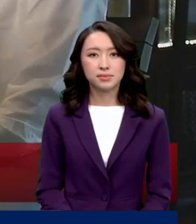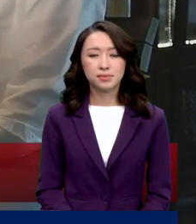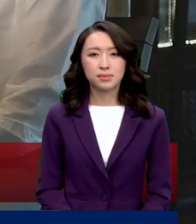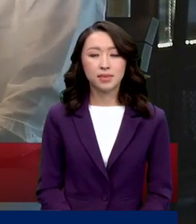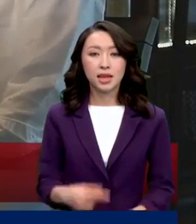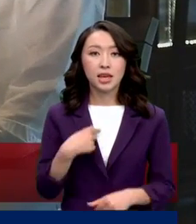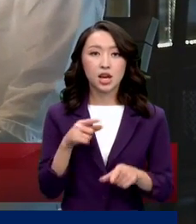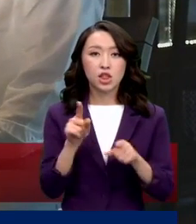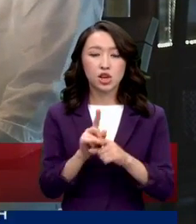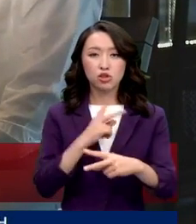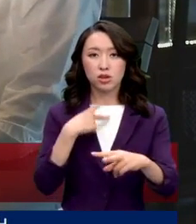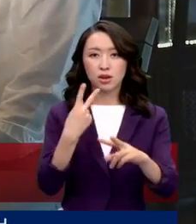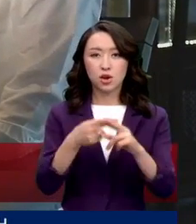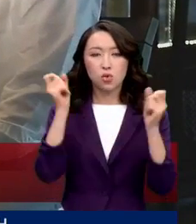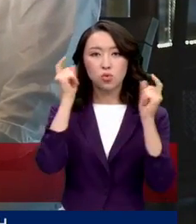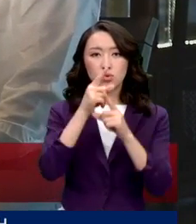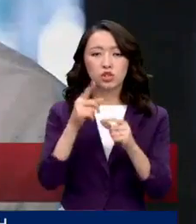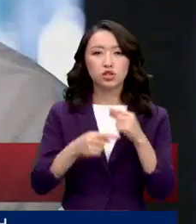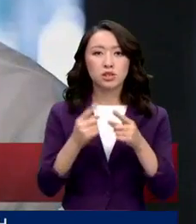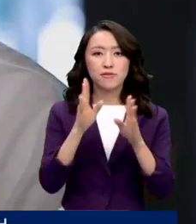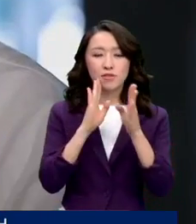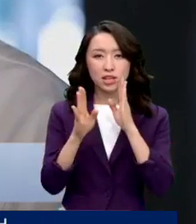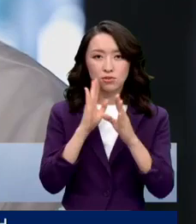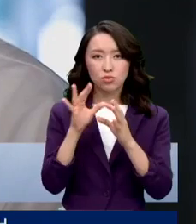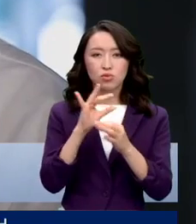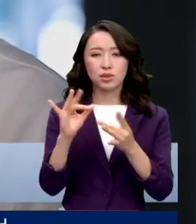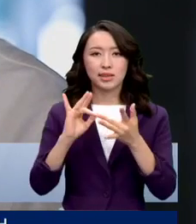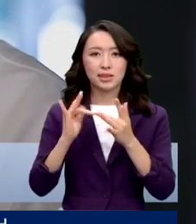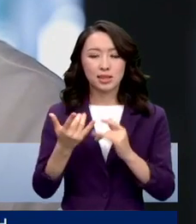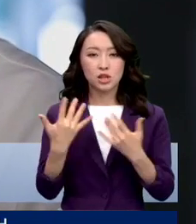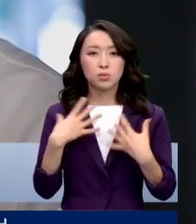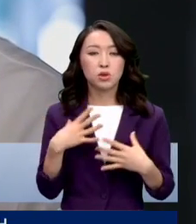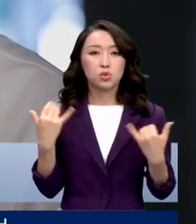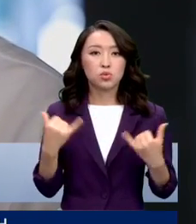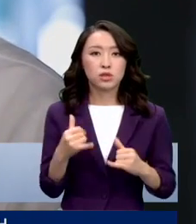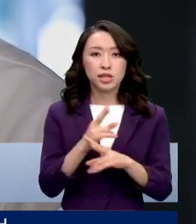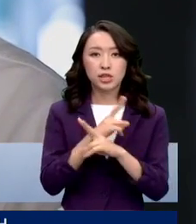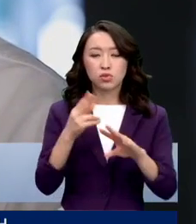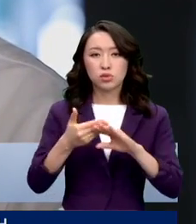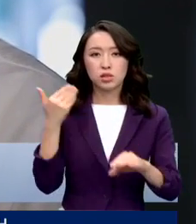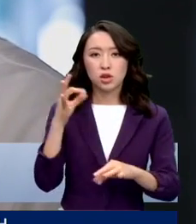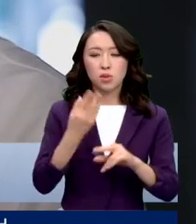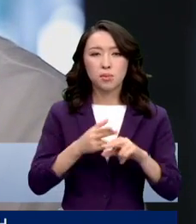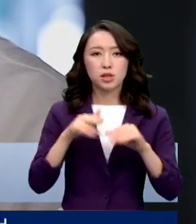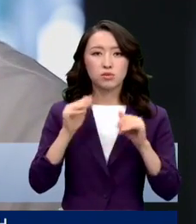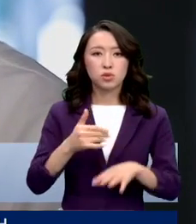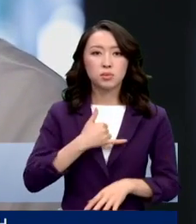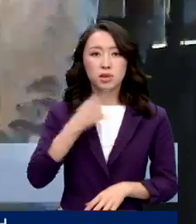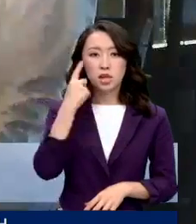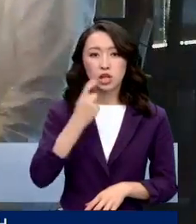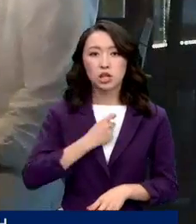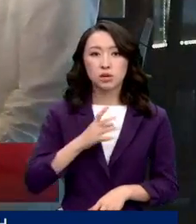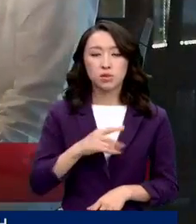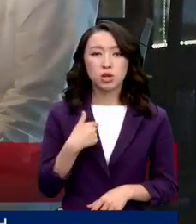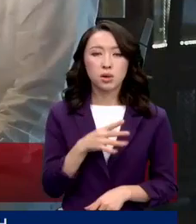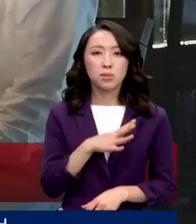Я так же, как и вы, узнал через Facebook, через телеканалы и был, конечно, удивлен. Никто заранее меня об этом решении не предупреждал. Я был